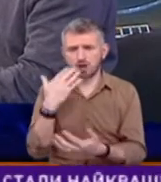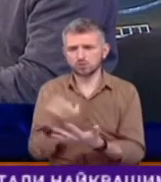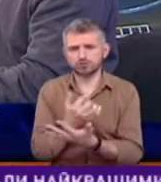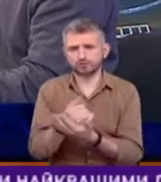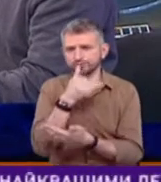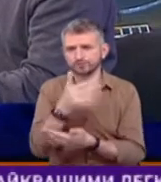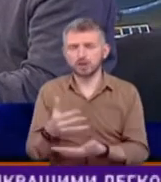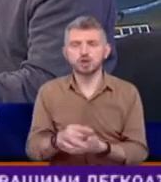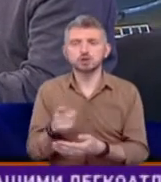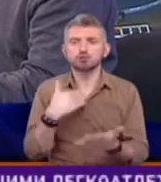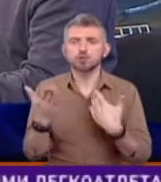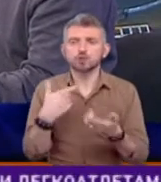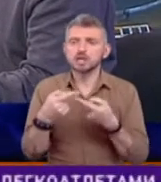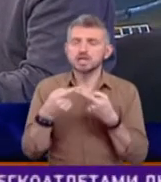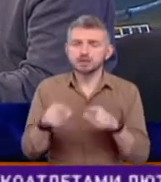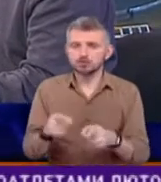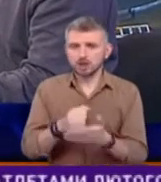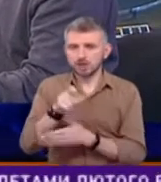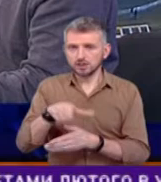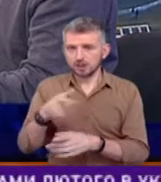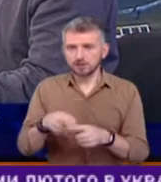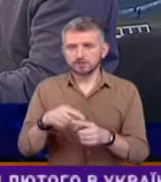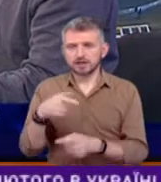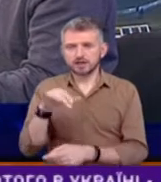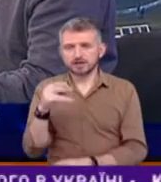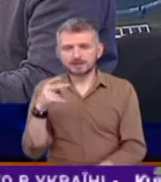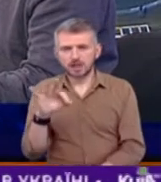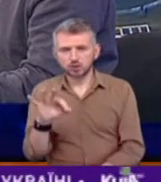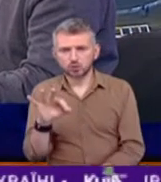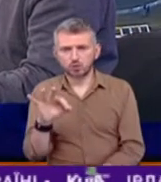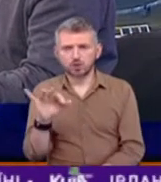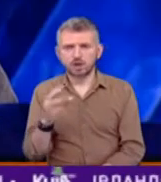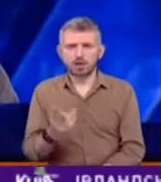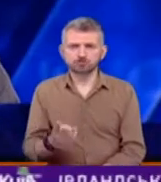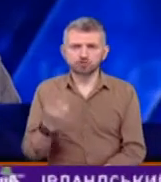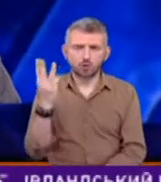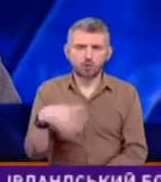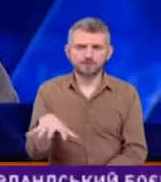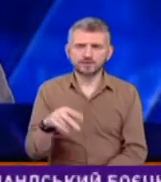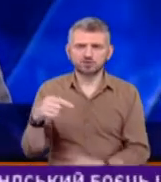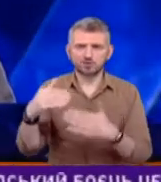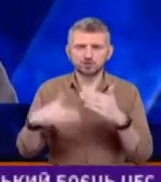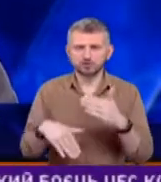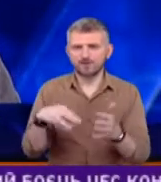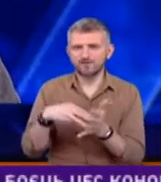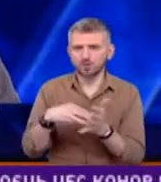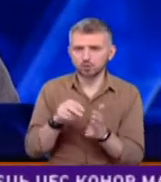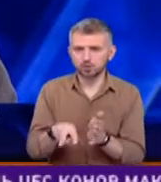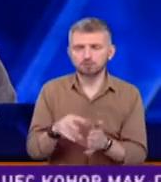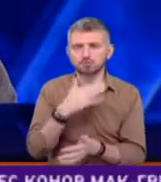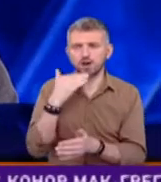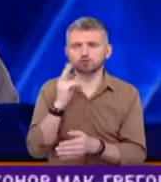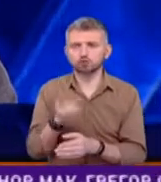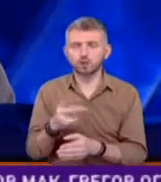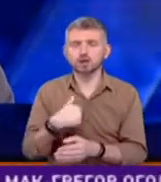зароблять. Що стосується інших кандидатів, це і Гриценко, і Ляшко, і всі, хто там нижче, Вілкул, багато там є кого.